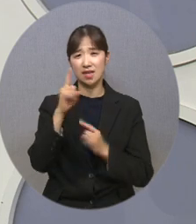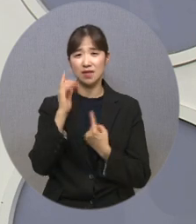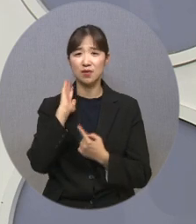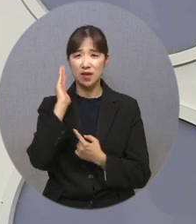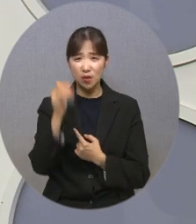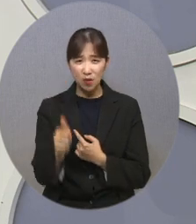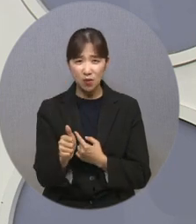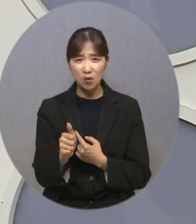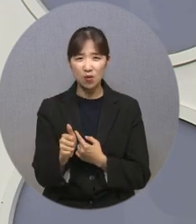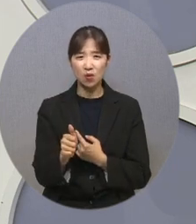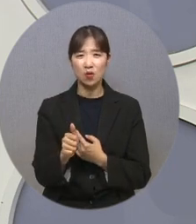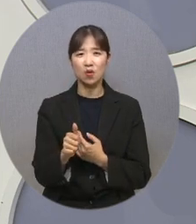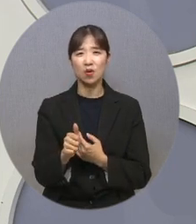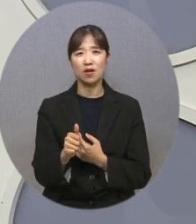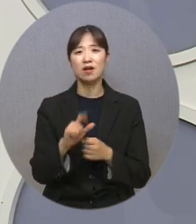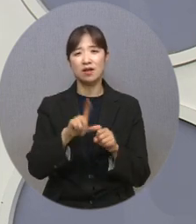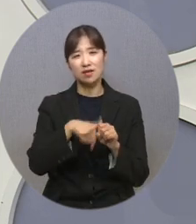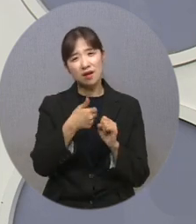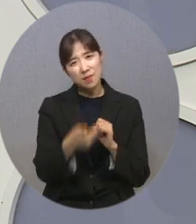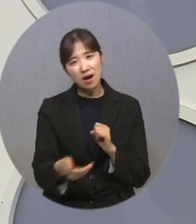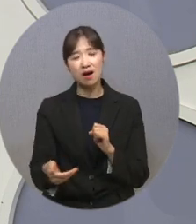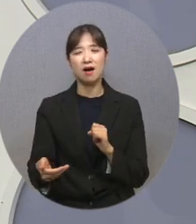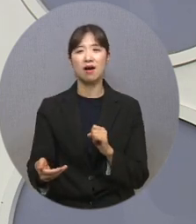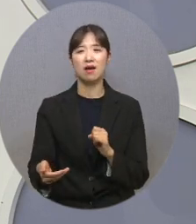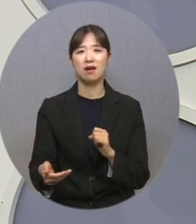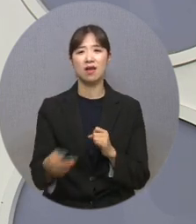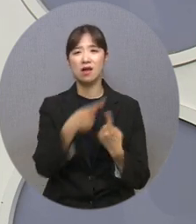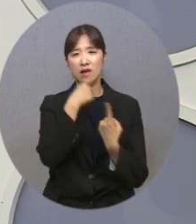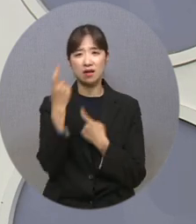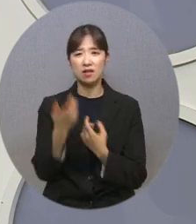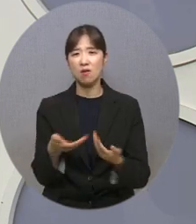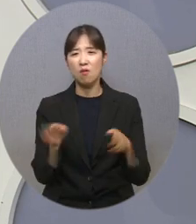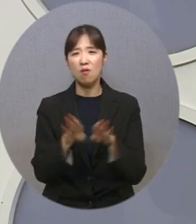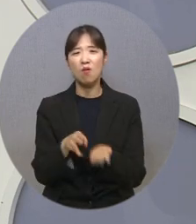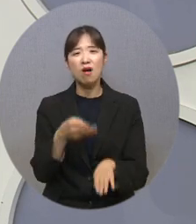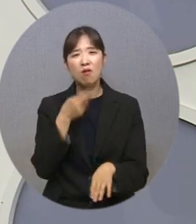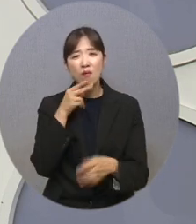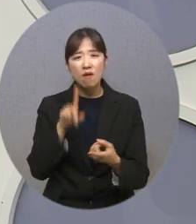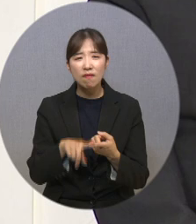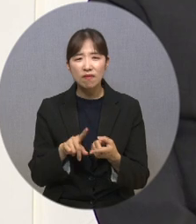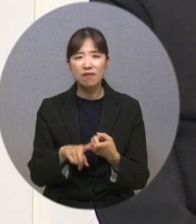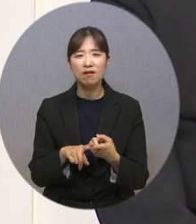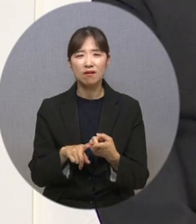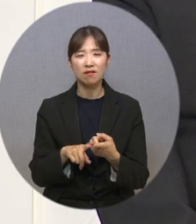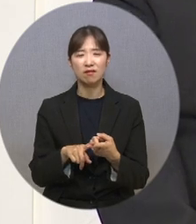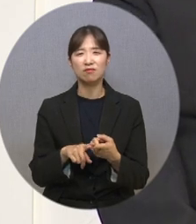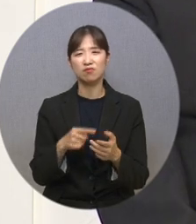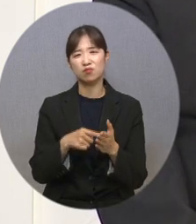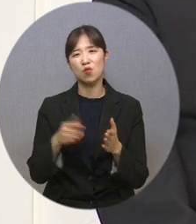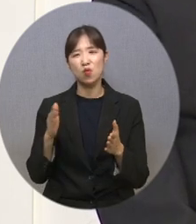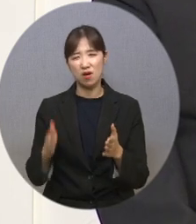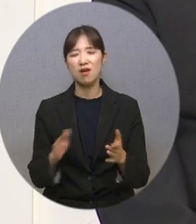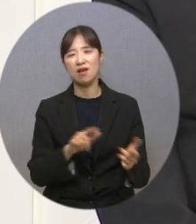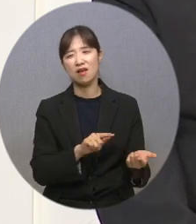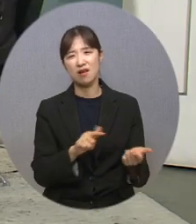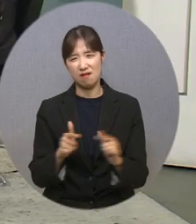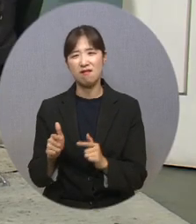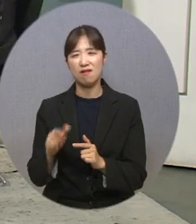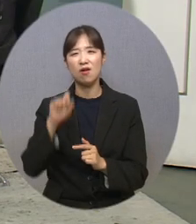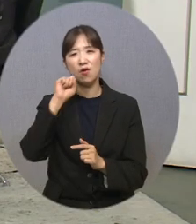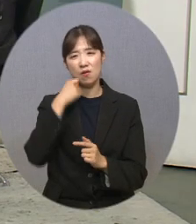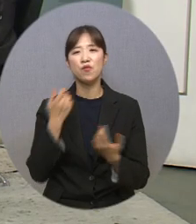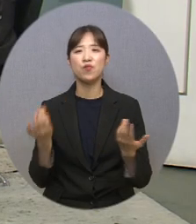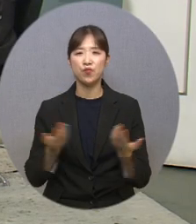그 흐름 세월이 흐르면서 기념관이 없는 것에 대해서는 그동안에 여러 가지 그